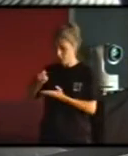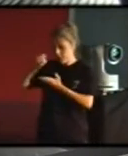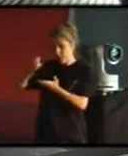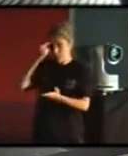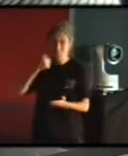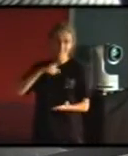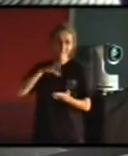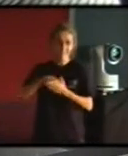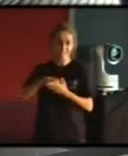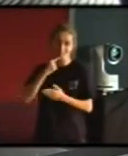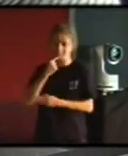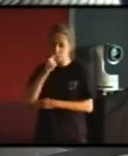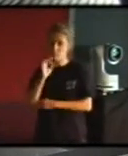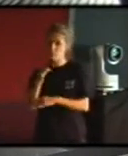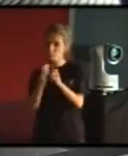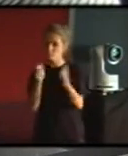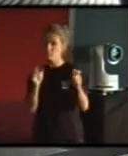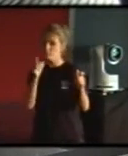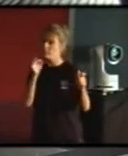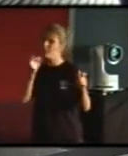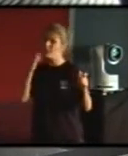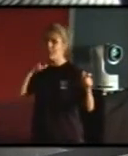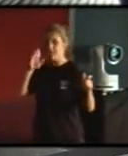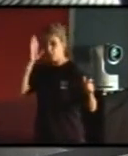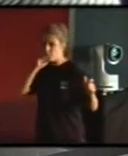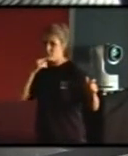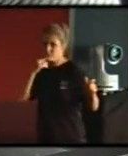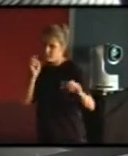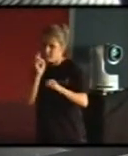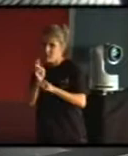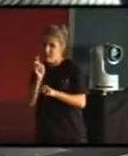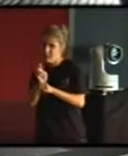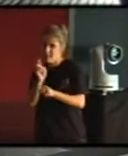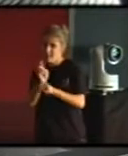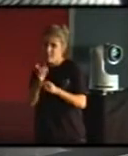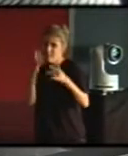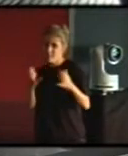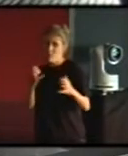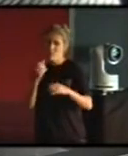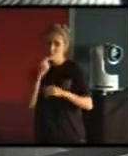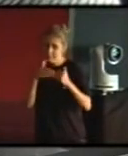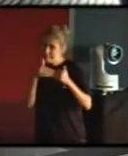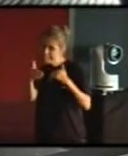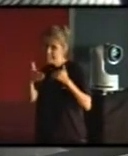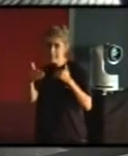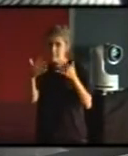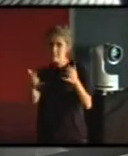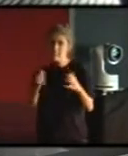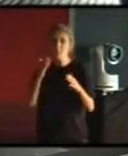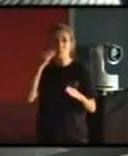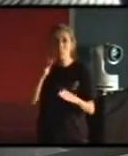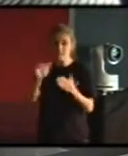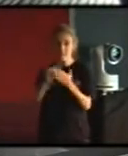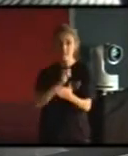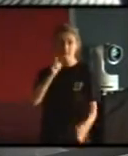comme moi, qui prenaient ce rôle de dire « mais vous allez vouloir l'avoir dans l'avenir, et vous allez regretter si